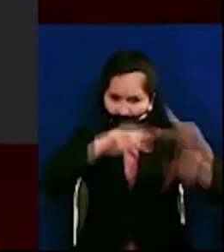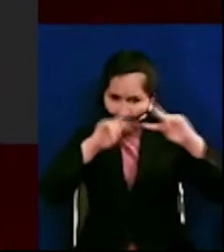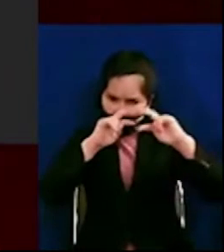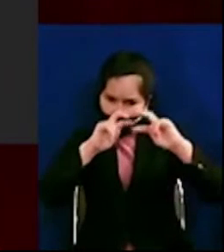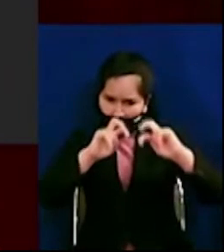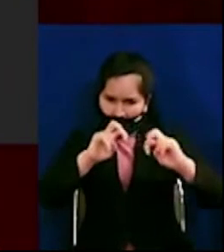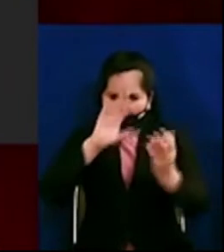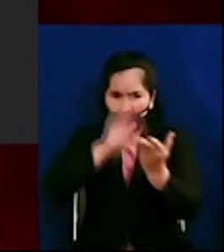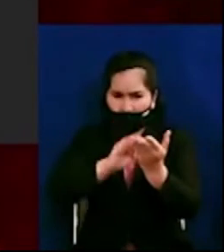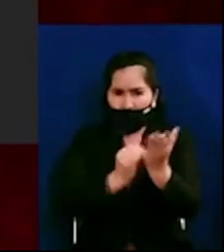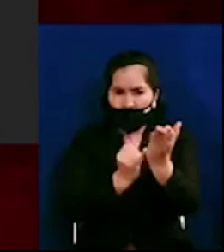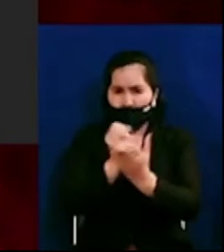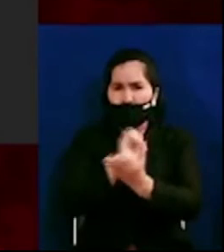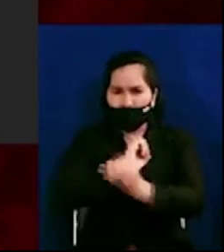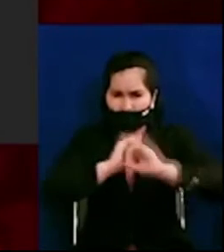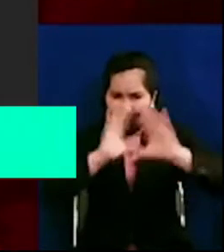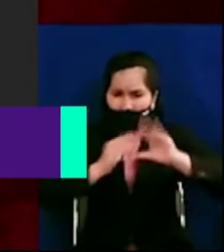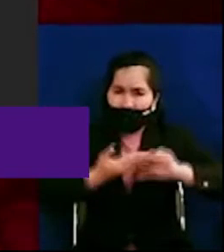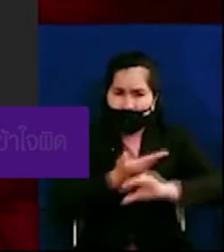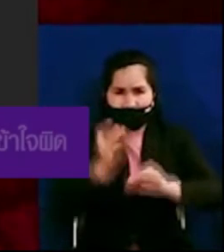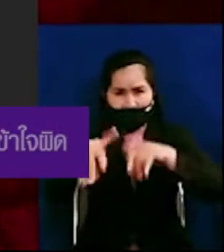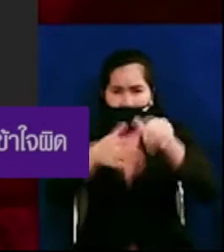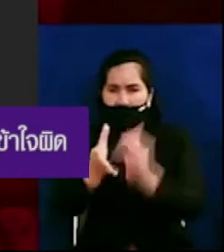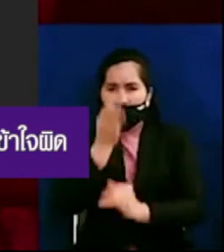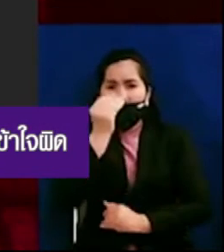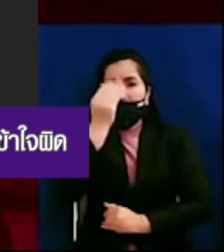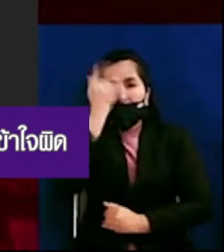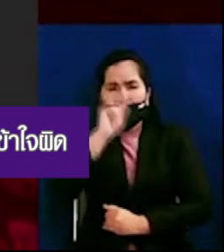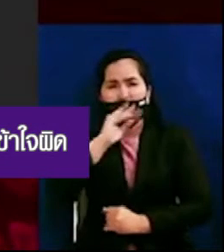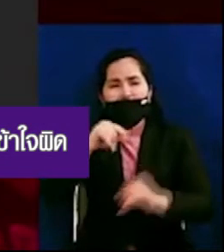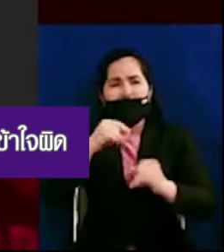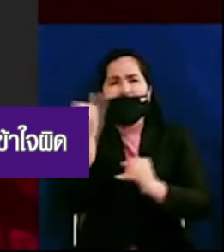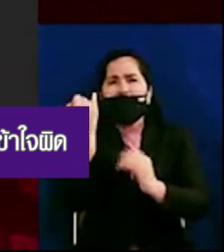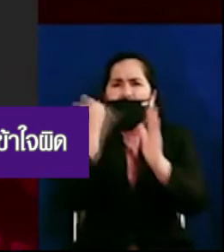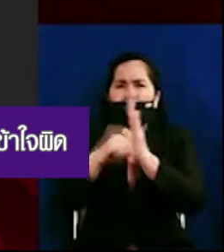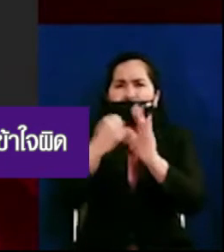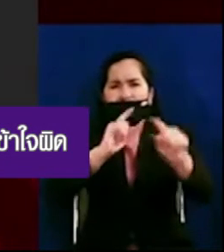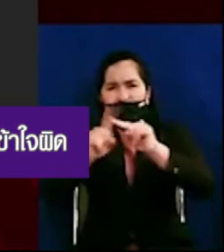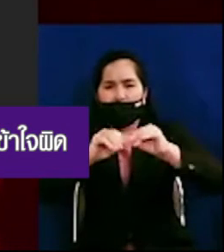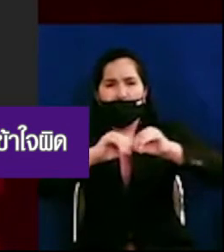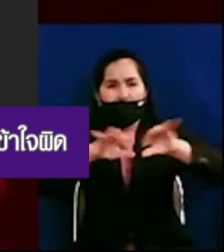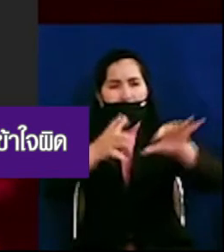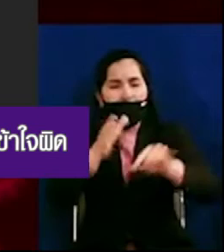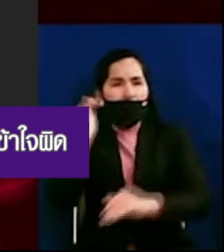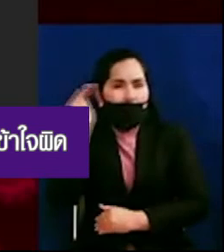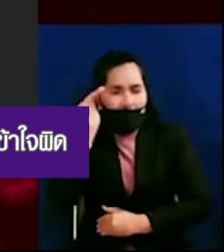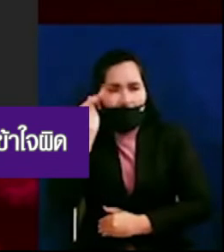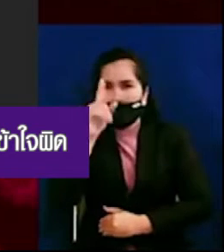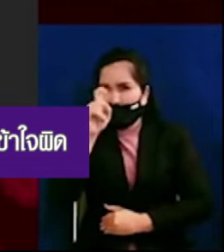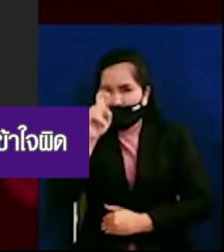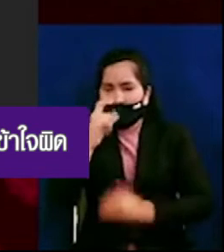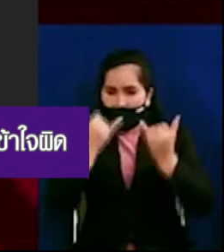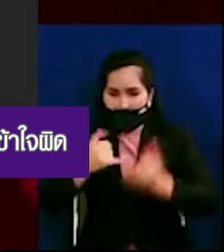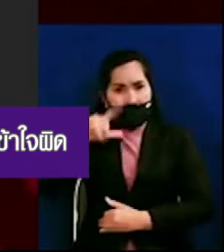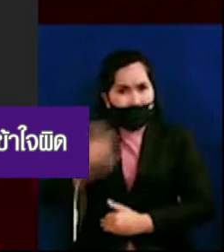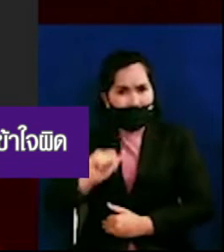จองซื้อวัคซีนของไฟเตอร์และมีการส่งต่อกันในโซเชียลมีเดียโดยที่ไม่ได้มีการสอบถามแหล่งข้อมูลอย่างดี